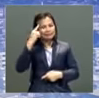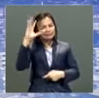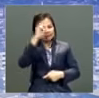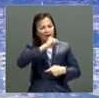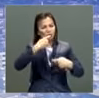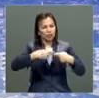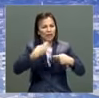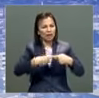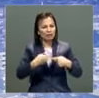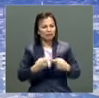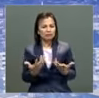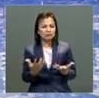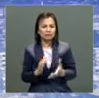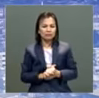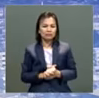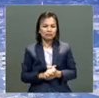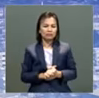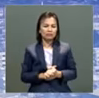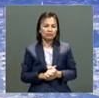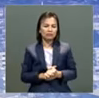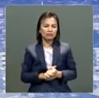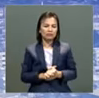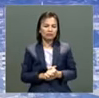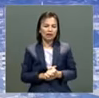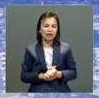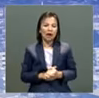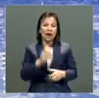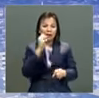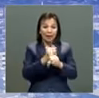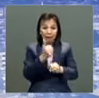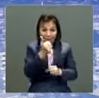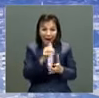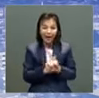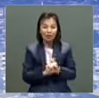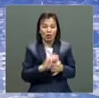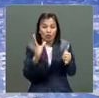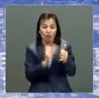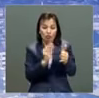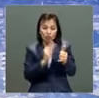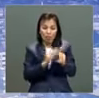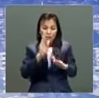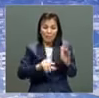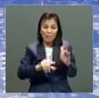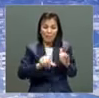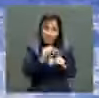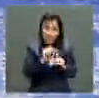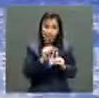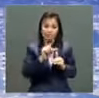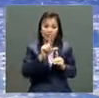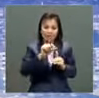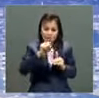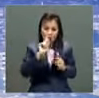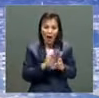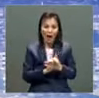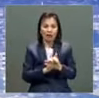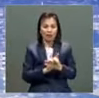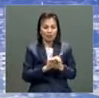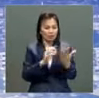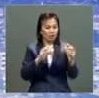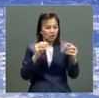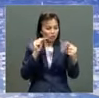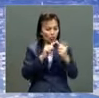ราเองทำตัวเลขได้2หลักแต่ข้างๆบ้านเราตัวเลข3หลักเหมือนเราเป็นไข้เลือด